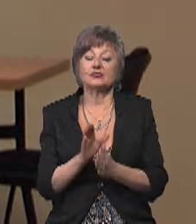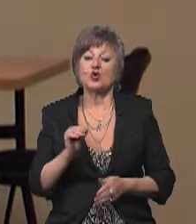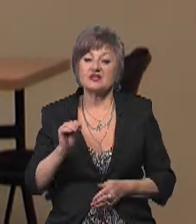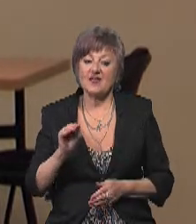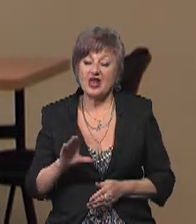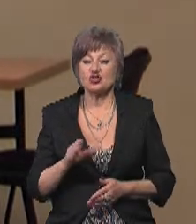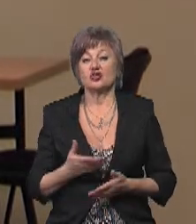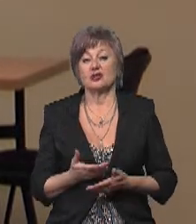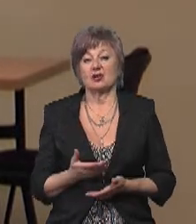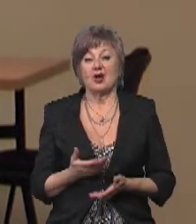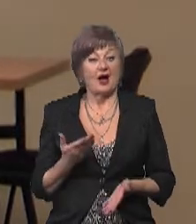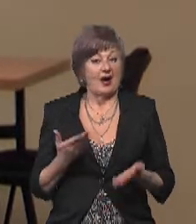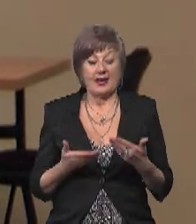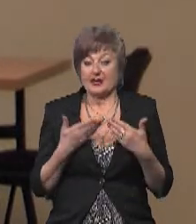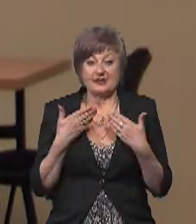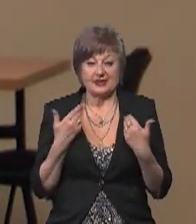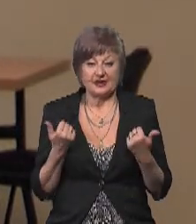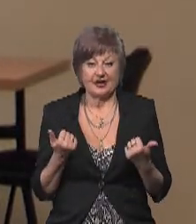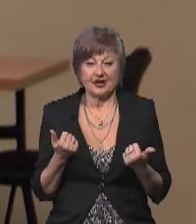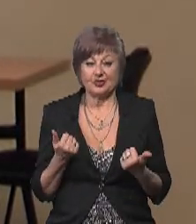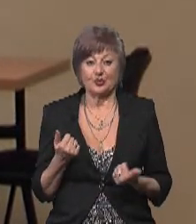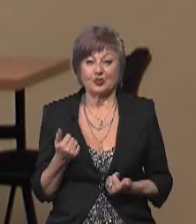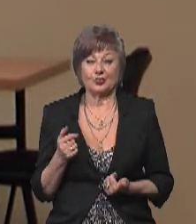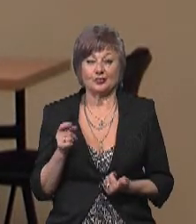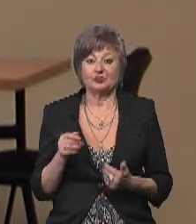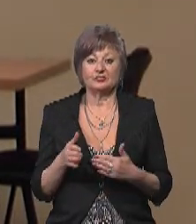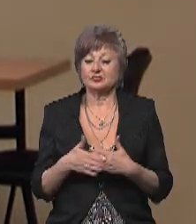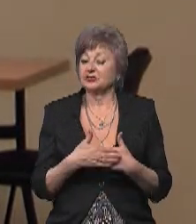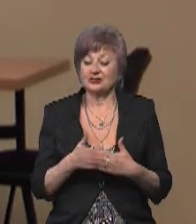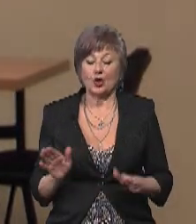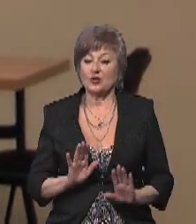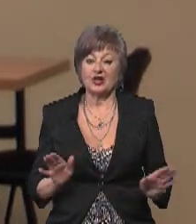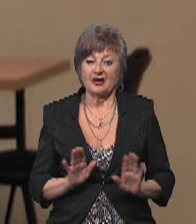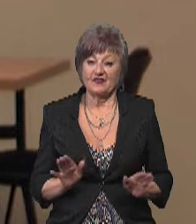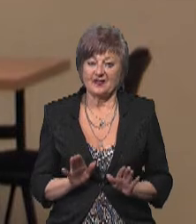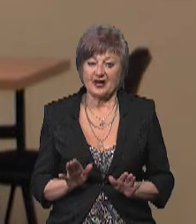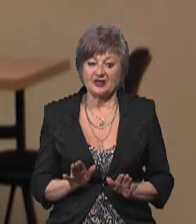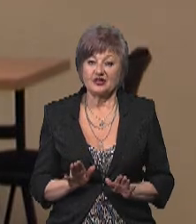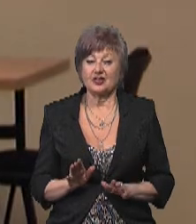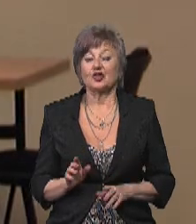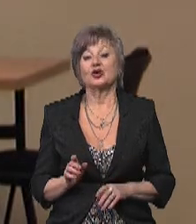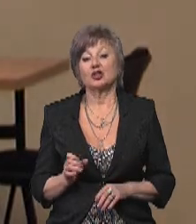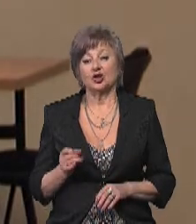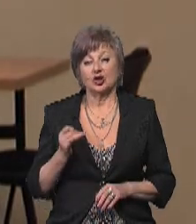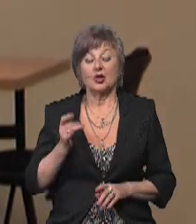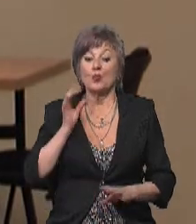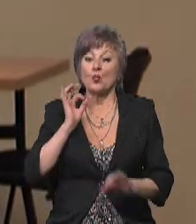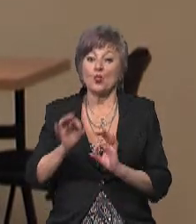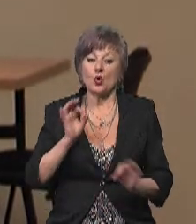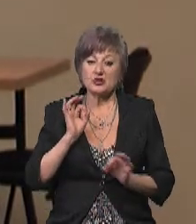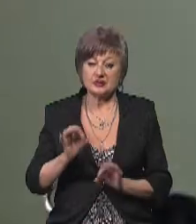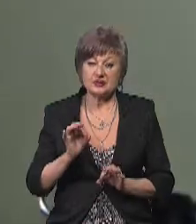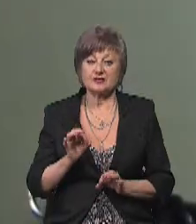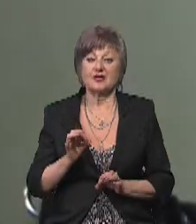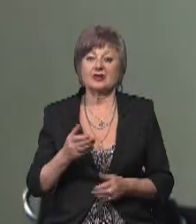посвідчення якесь, а якщо його немає, то не відкривати двері і тоді позвонити до